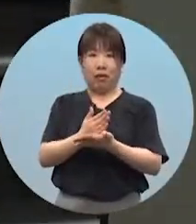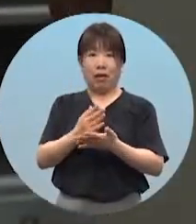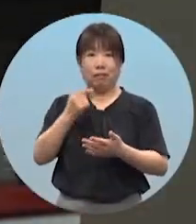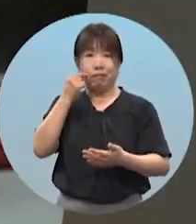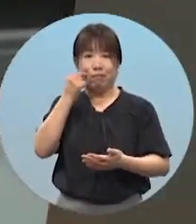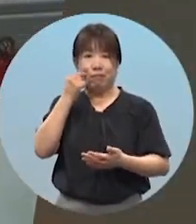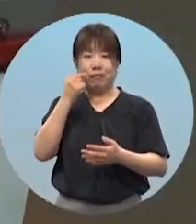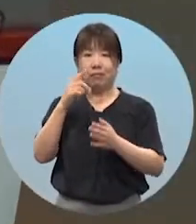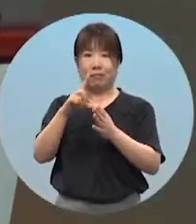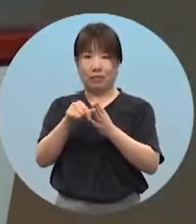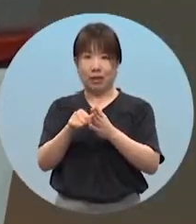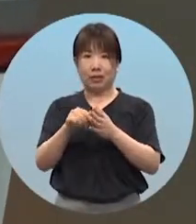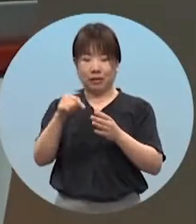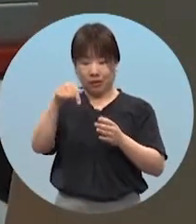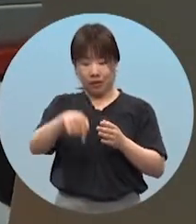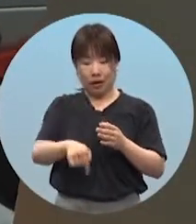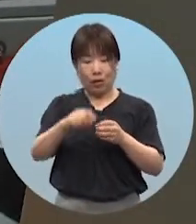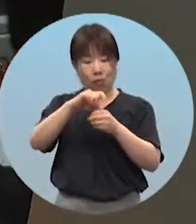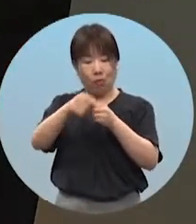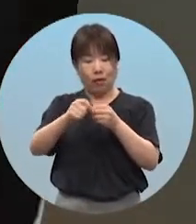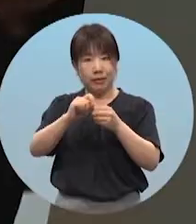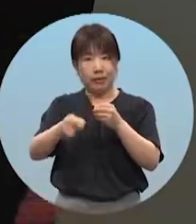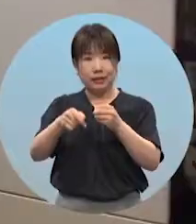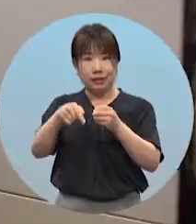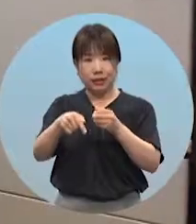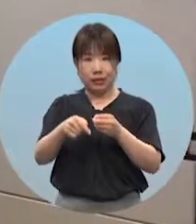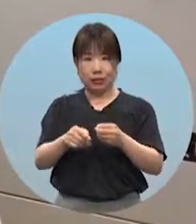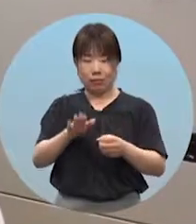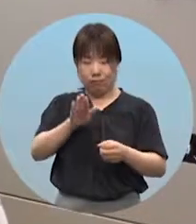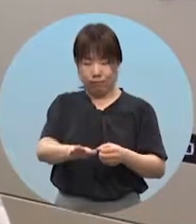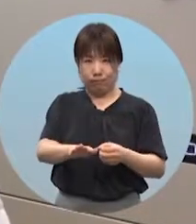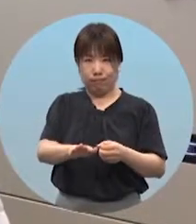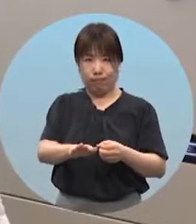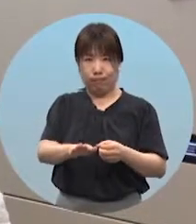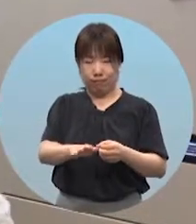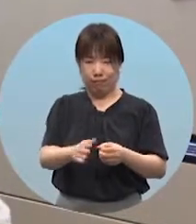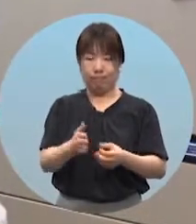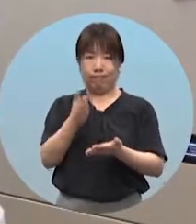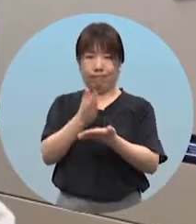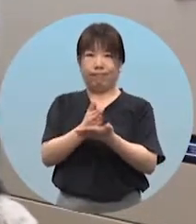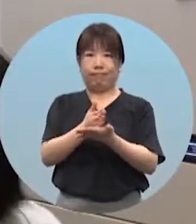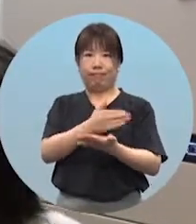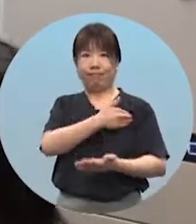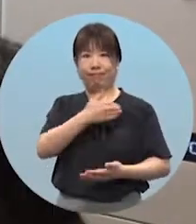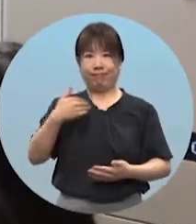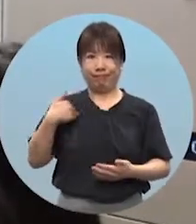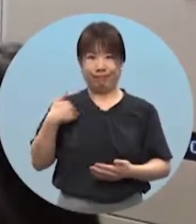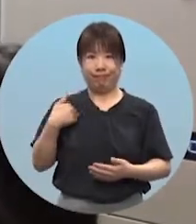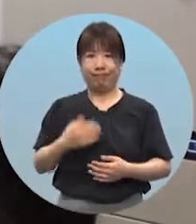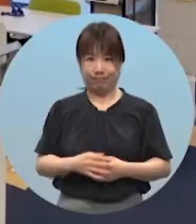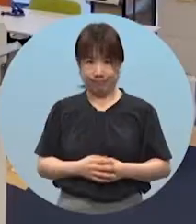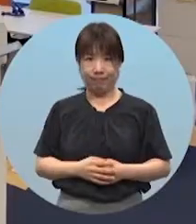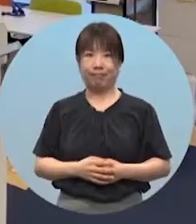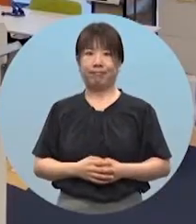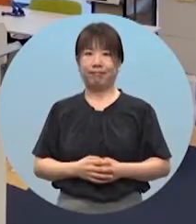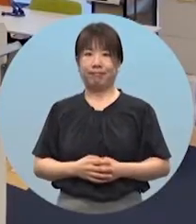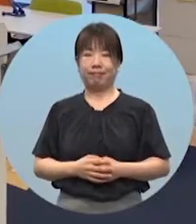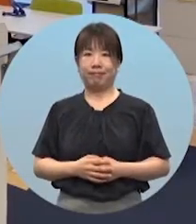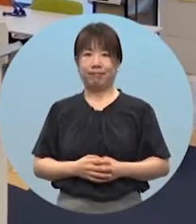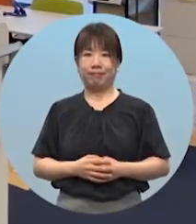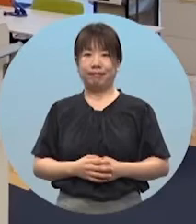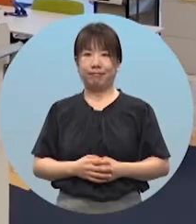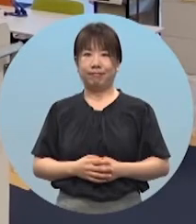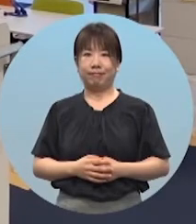と止まります。でそういうふうに挟まれない設計になっています。 次